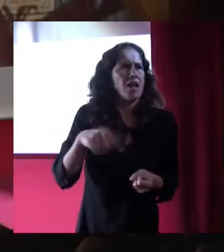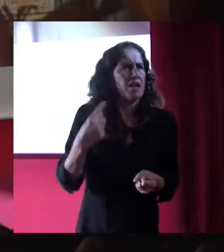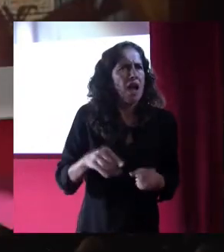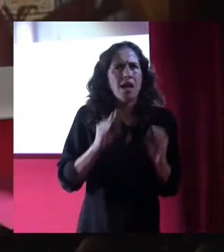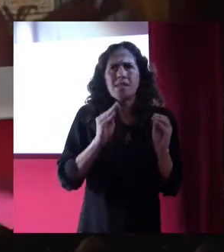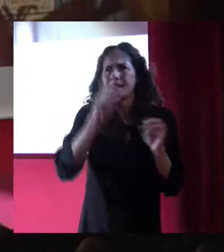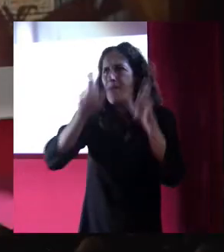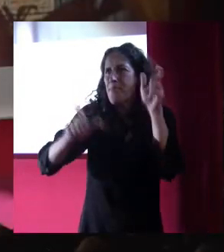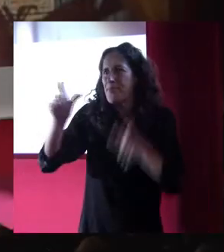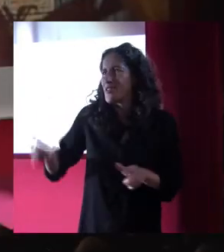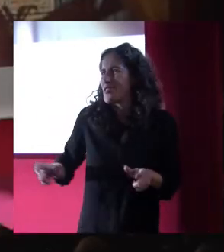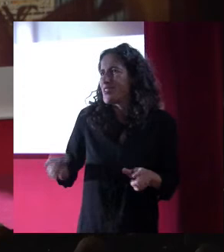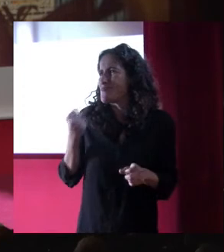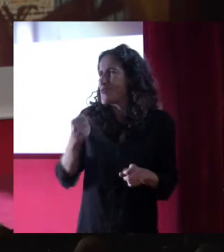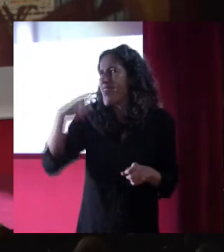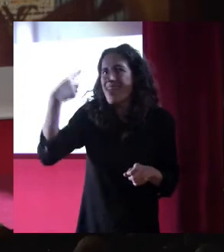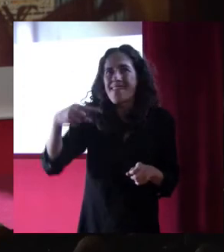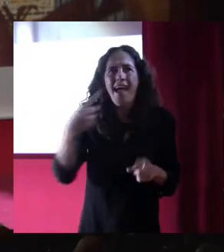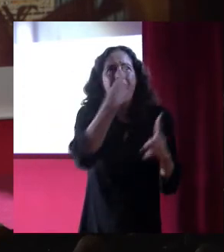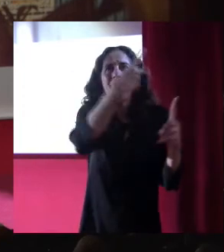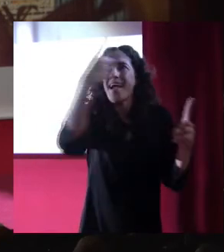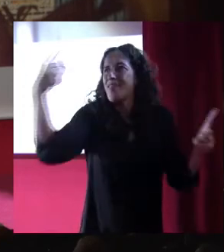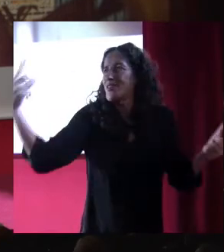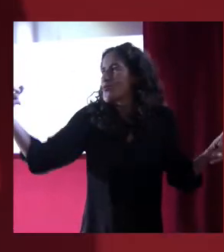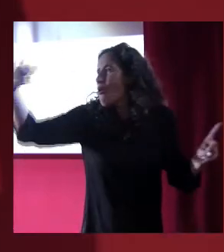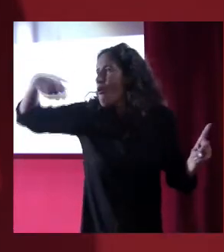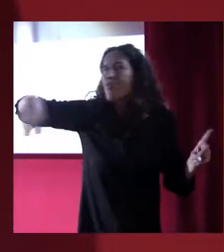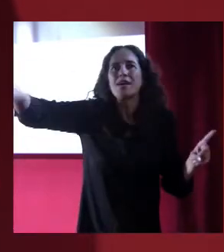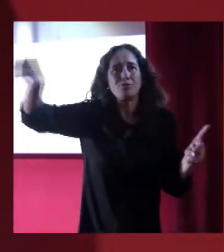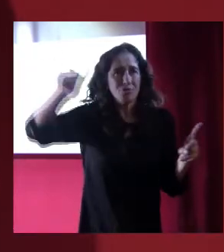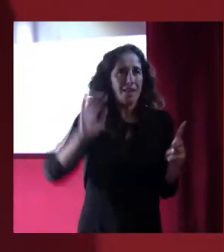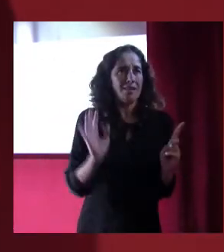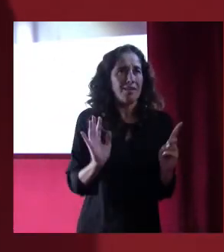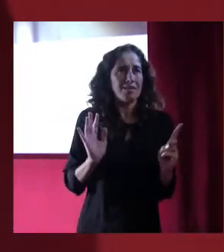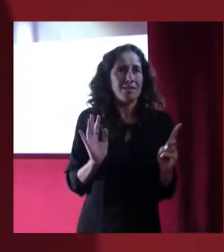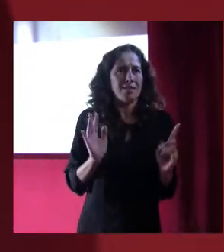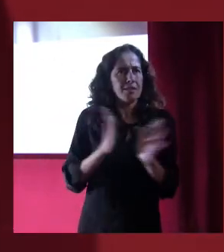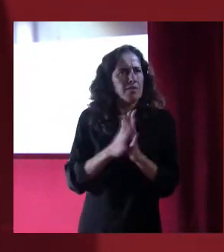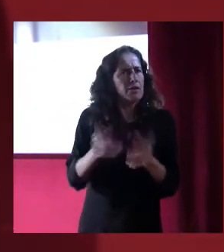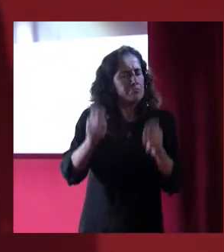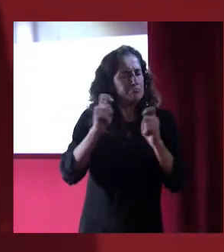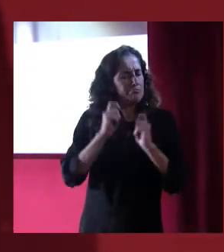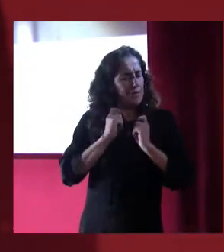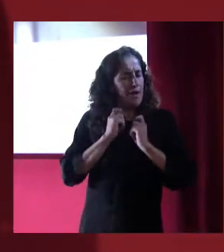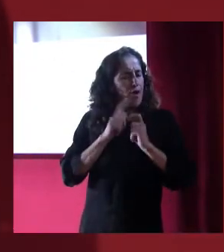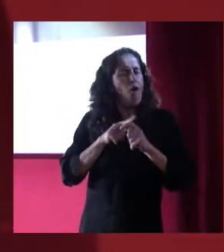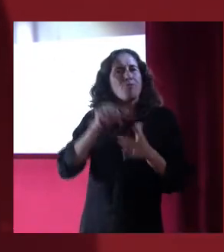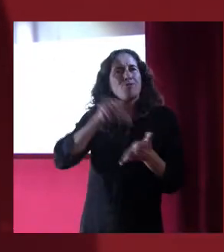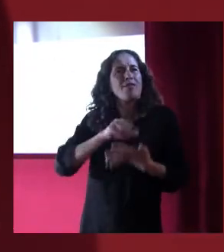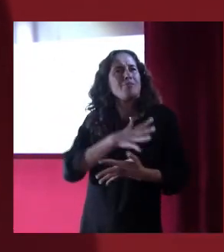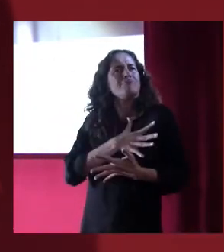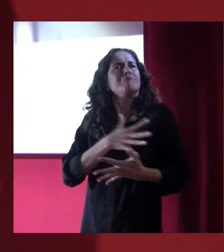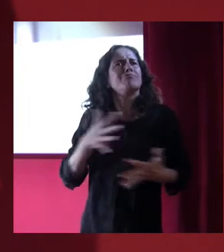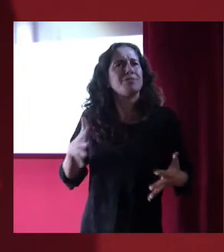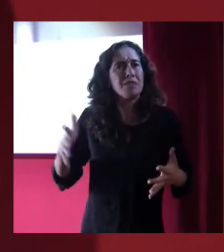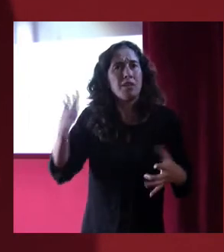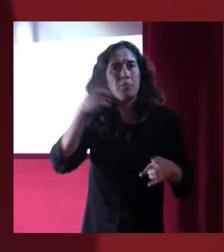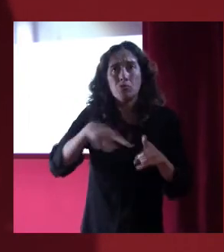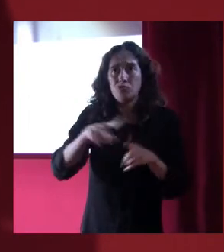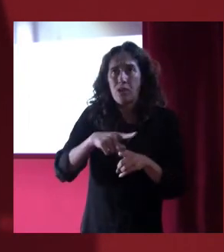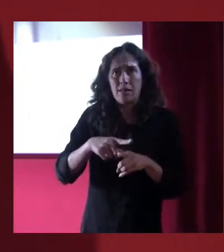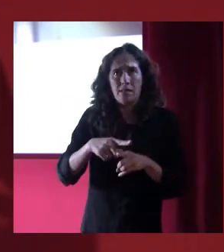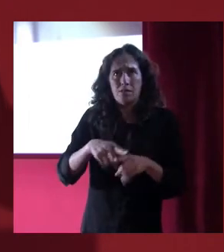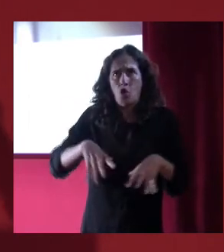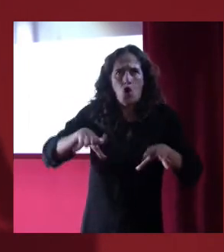seva gent. Tots vosaltres, cadascun de vosaltres, sou vosaltres els que feu gran Barcelona. No us deixeu mai dir el